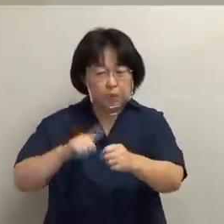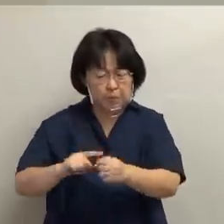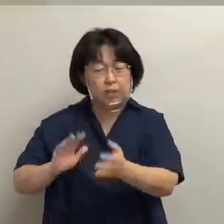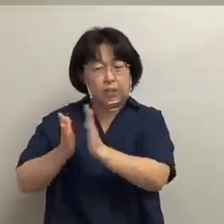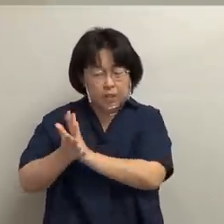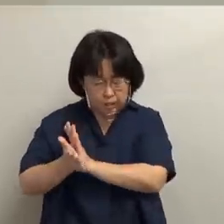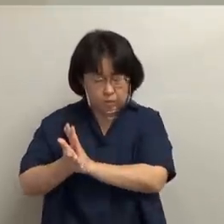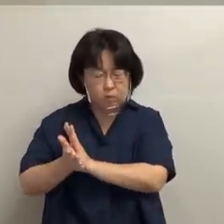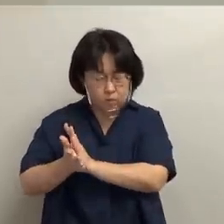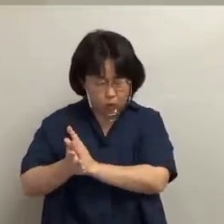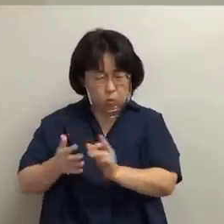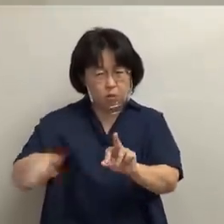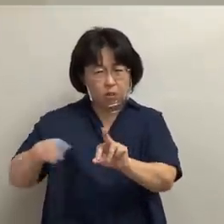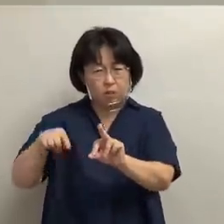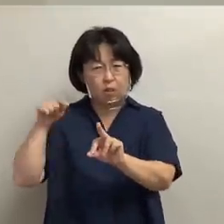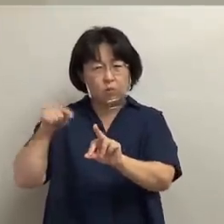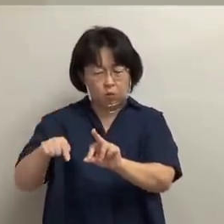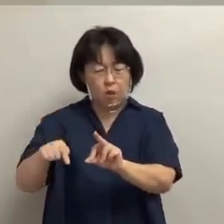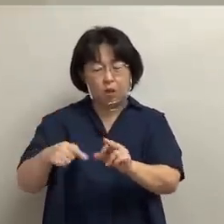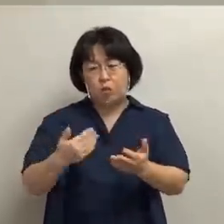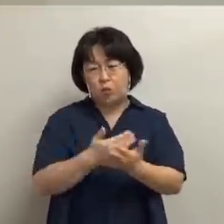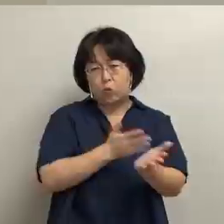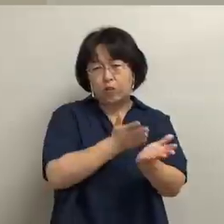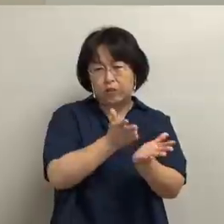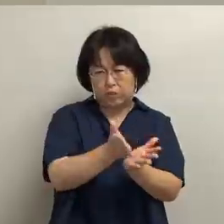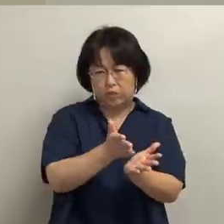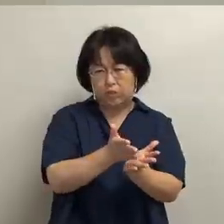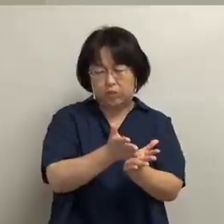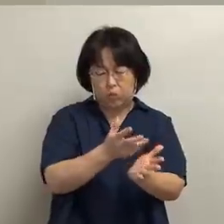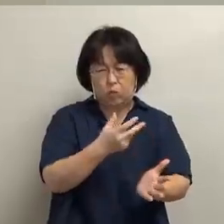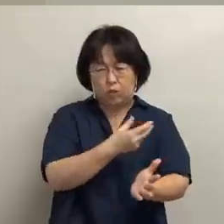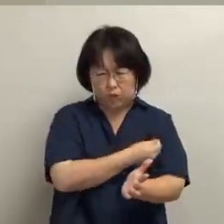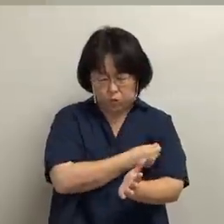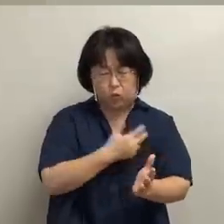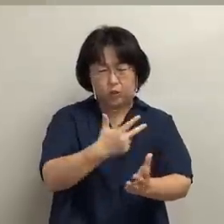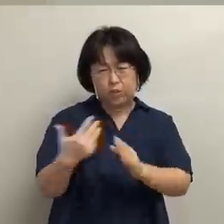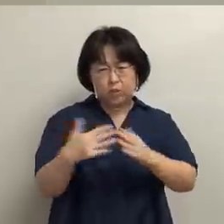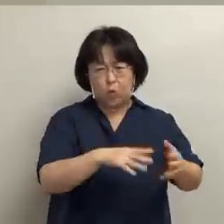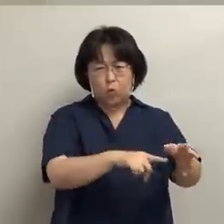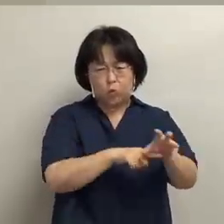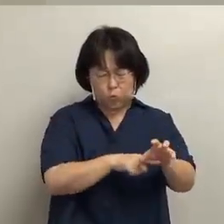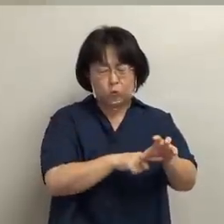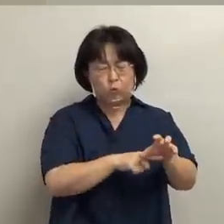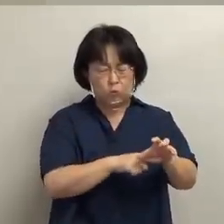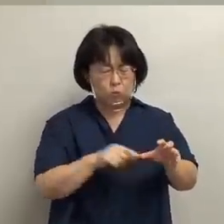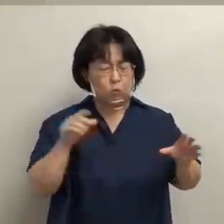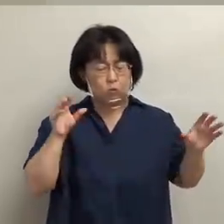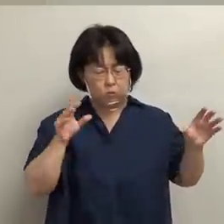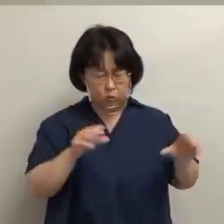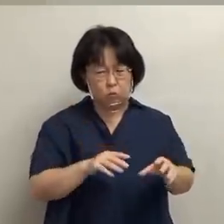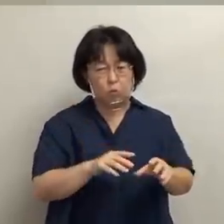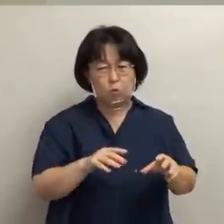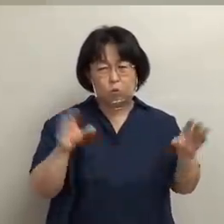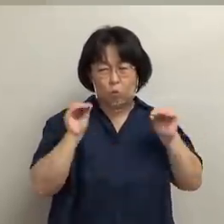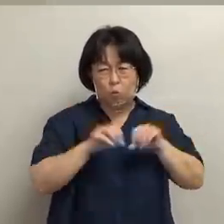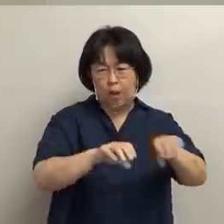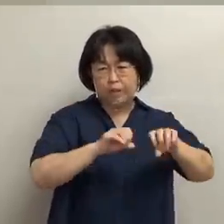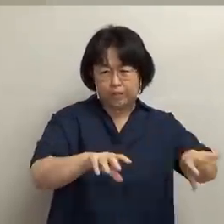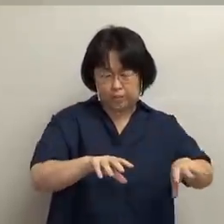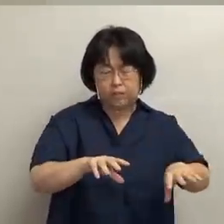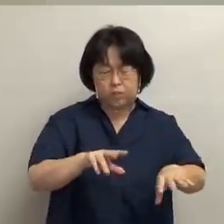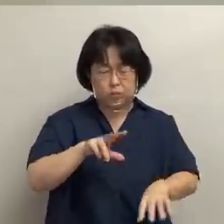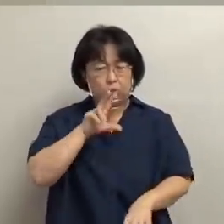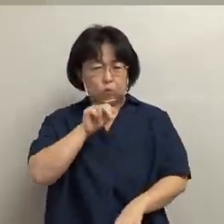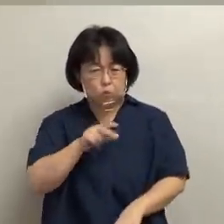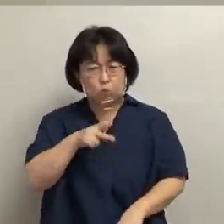職域団体接種の活用促進市町村と連携した情報発信twitter とか弦のそう活用した上半身こうしたことに